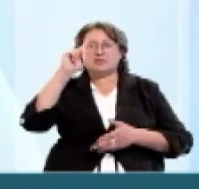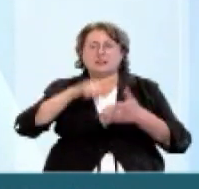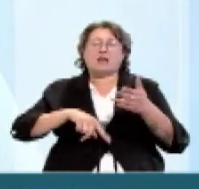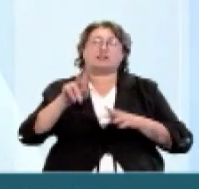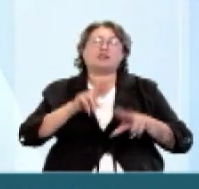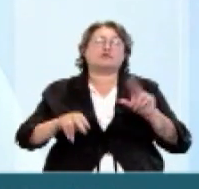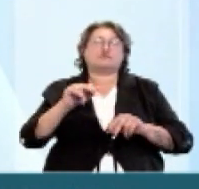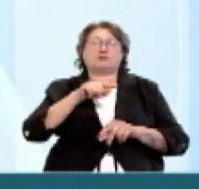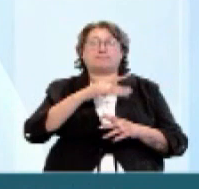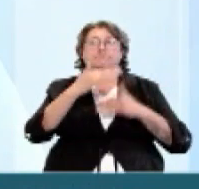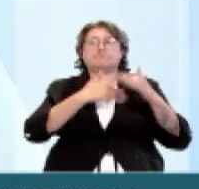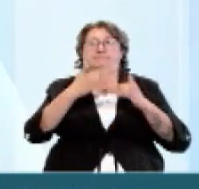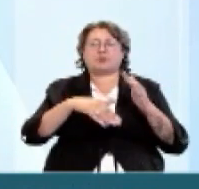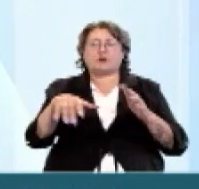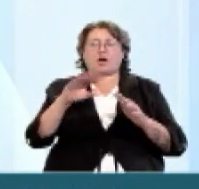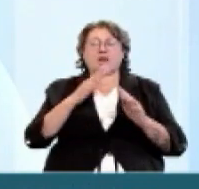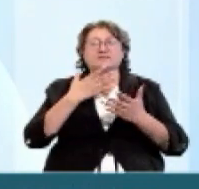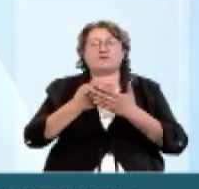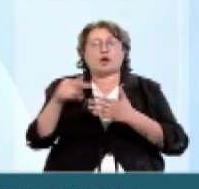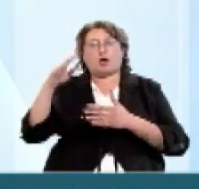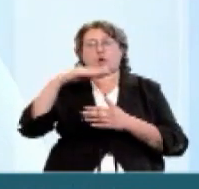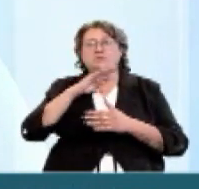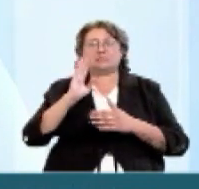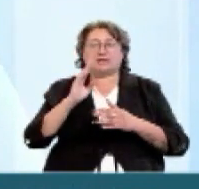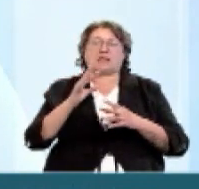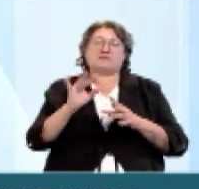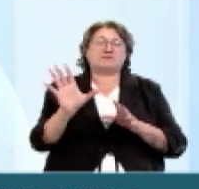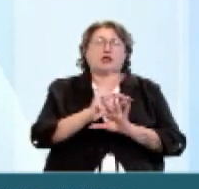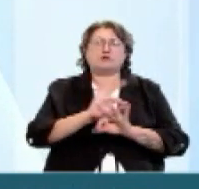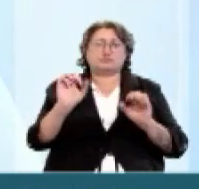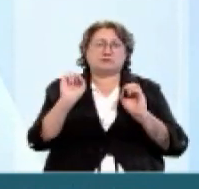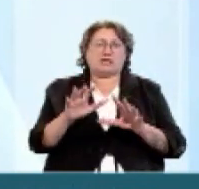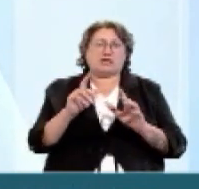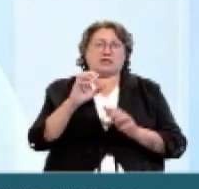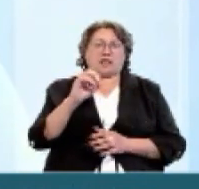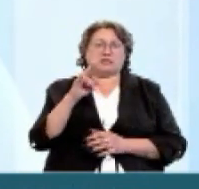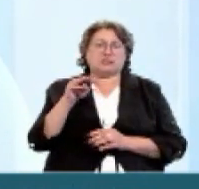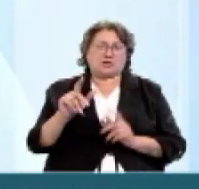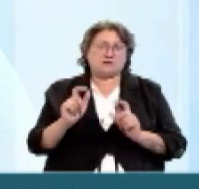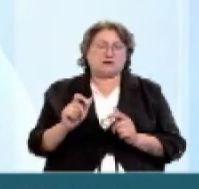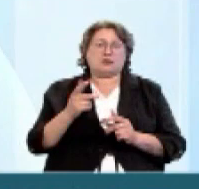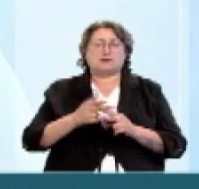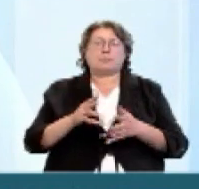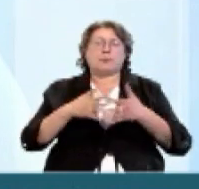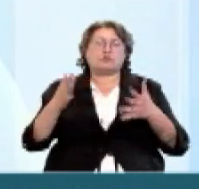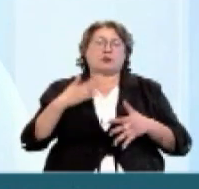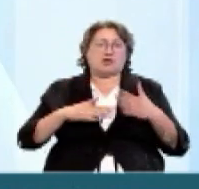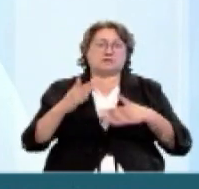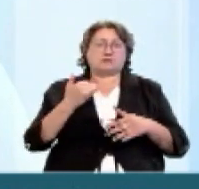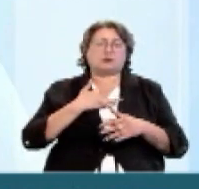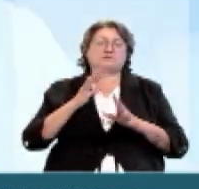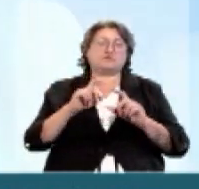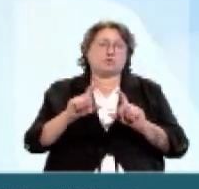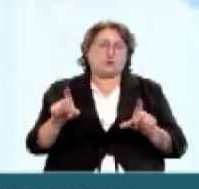басының оқушылары 100% грант егер атанып, үлкен қуанышқа бөледі бізді. Мектебіміздің үшінде үлкен мәртебе